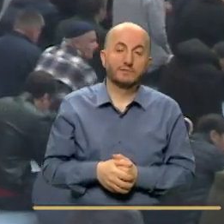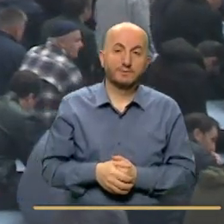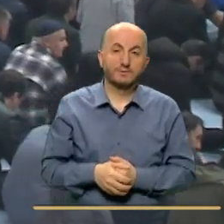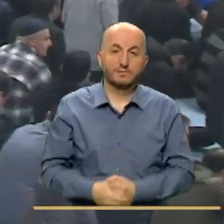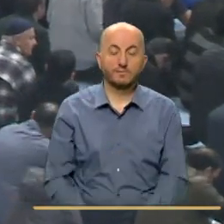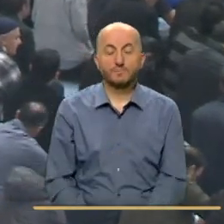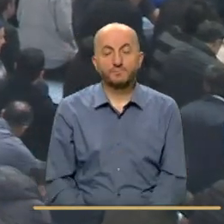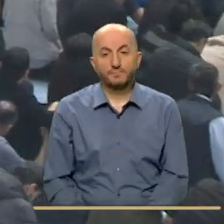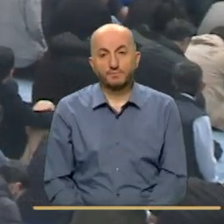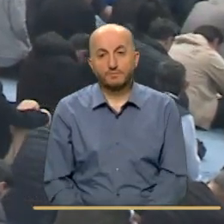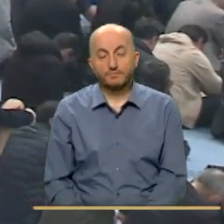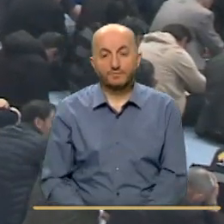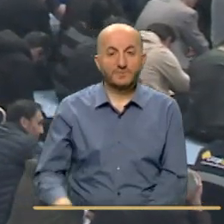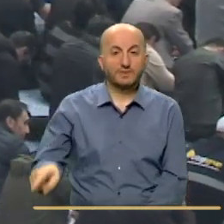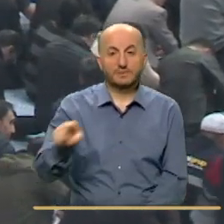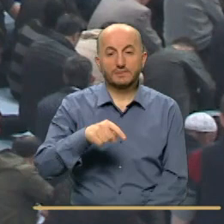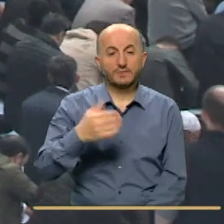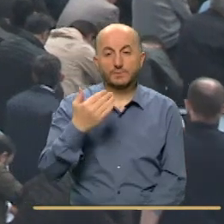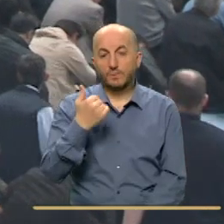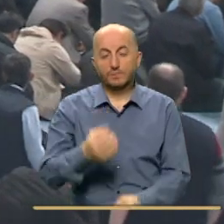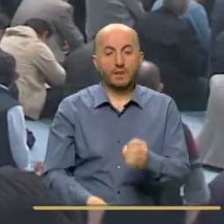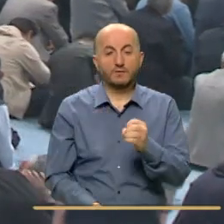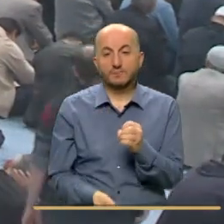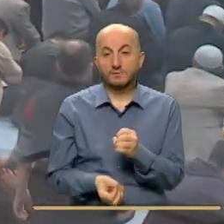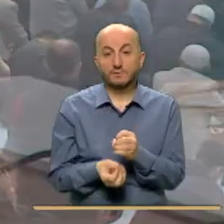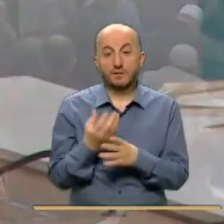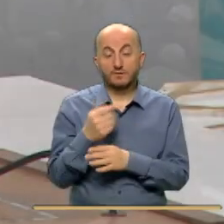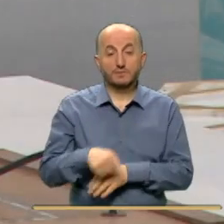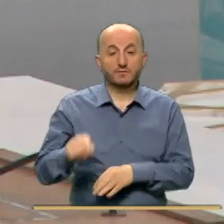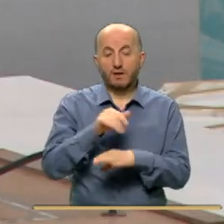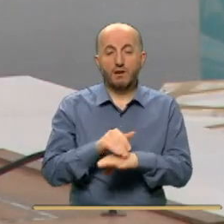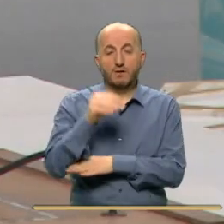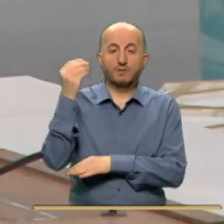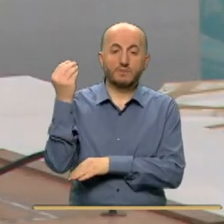اَلَّذ۪ي خَلَقَكُمْ Sizi yoktan yarattı. Size hayat verdi.